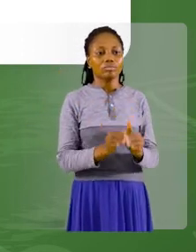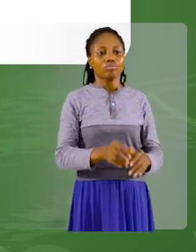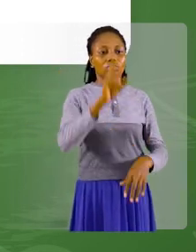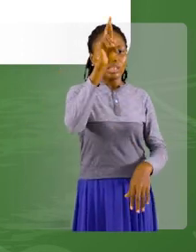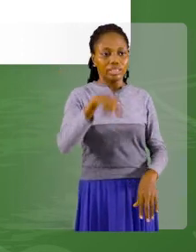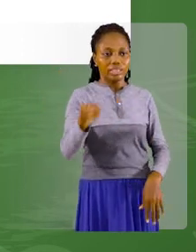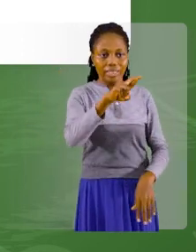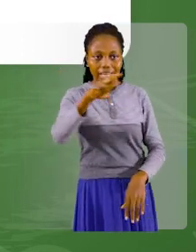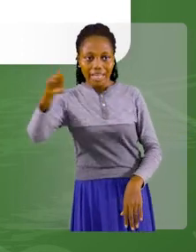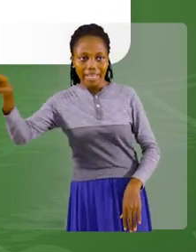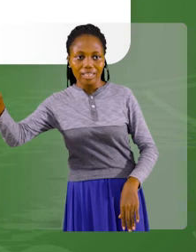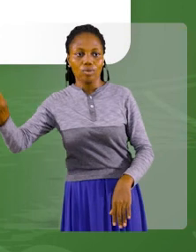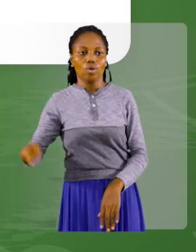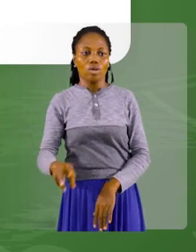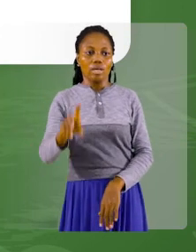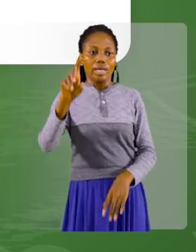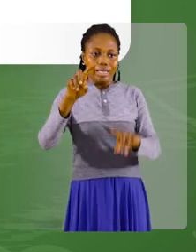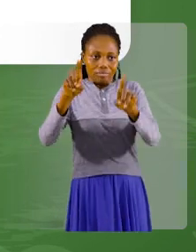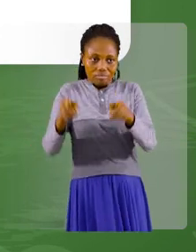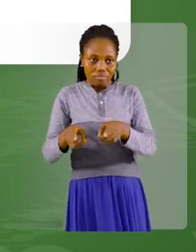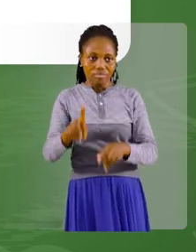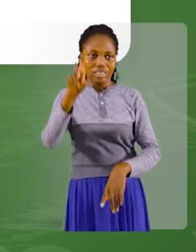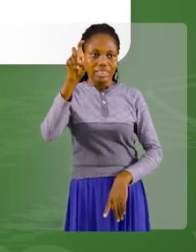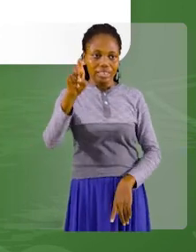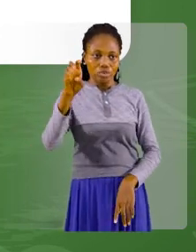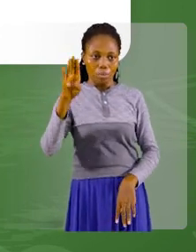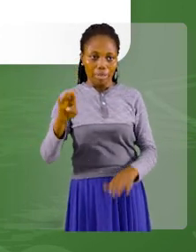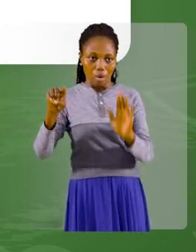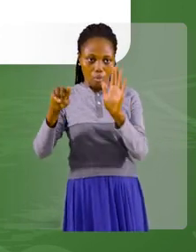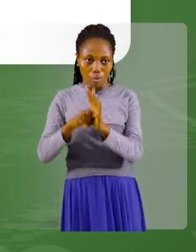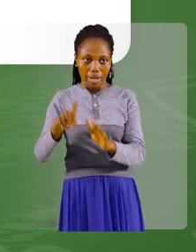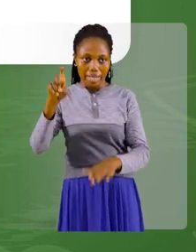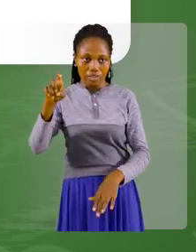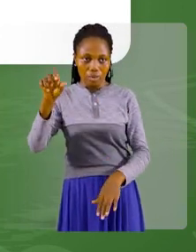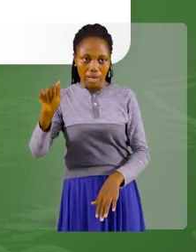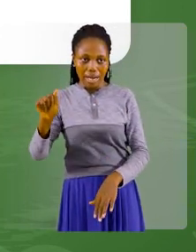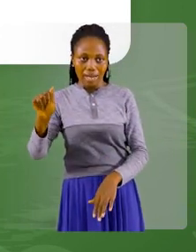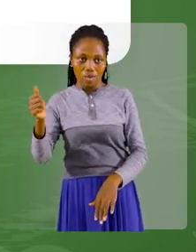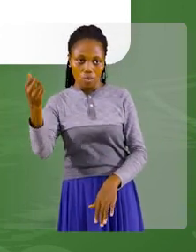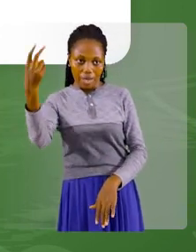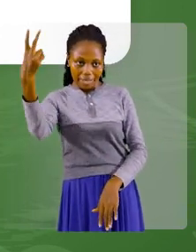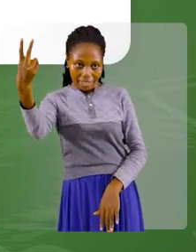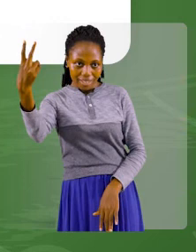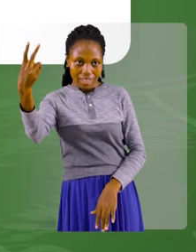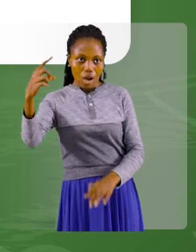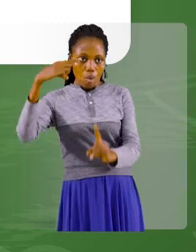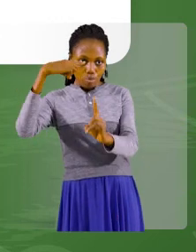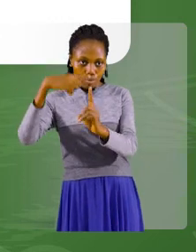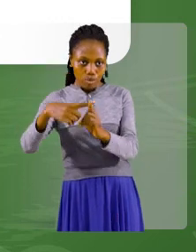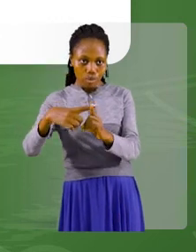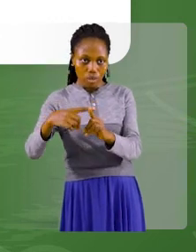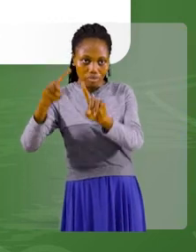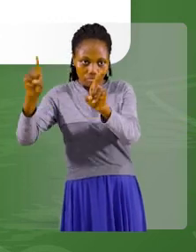la racine carrée de x de B moins x de A, le tout au carré,